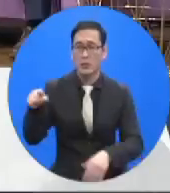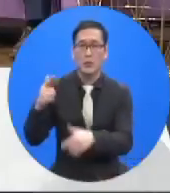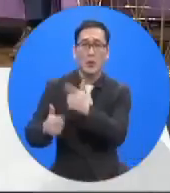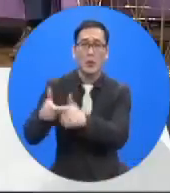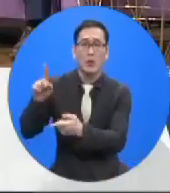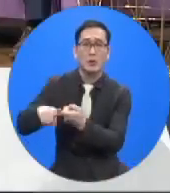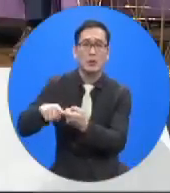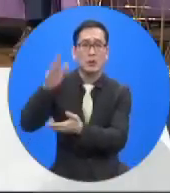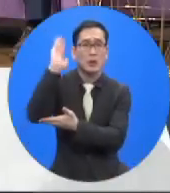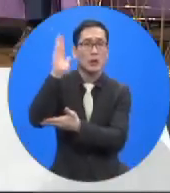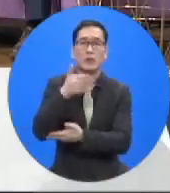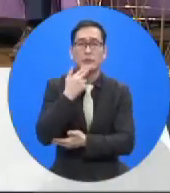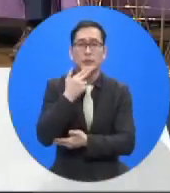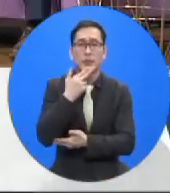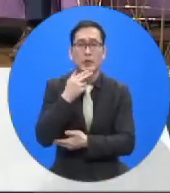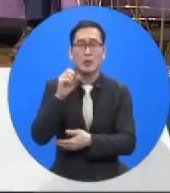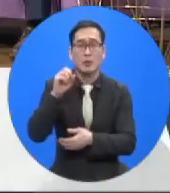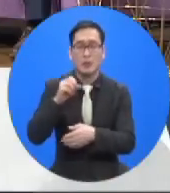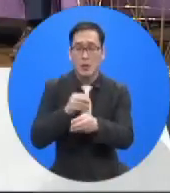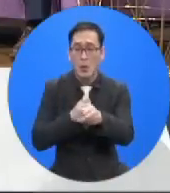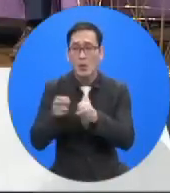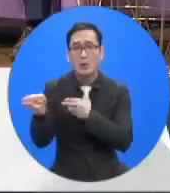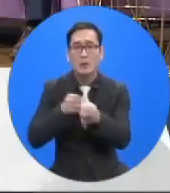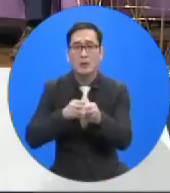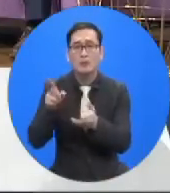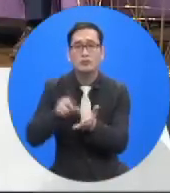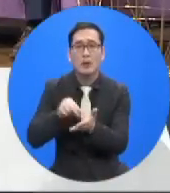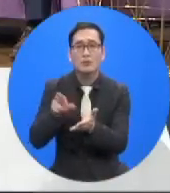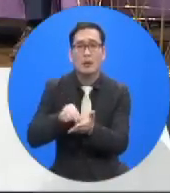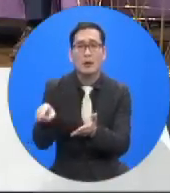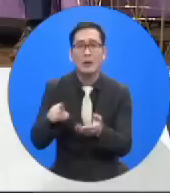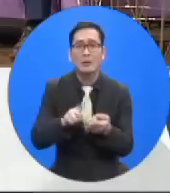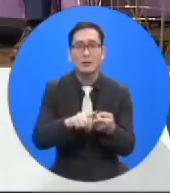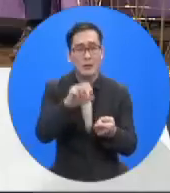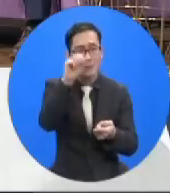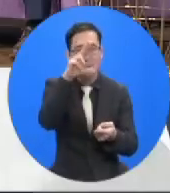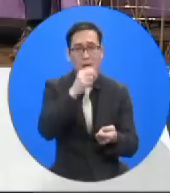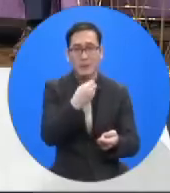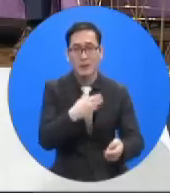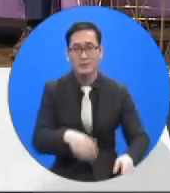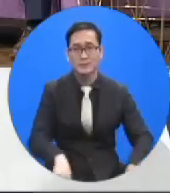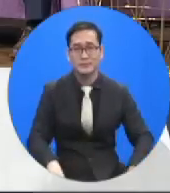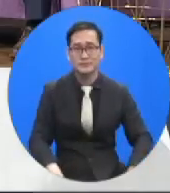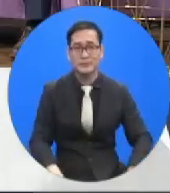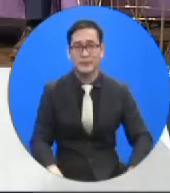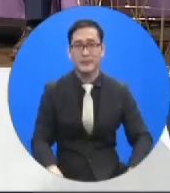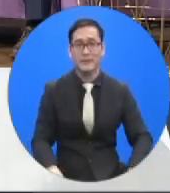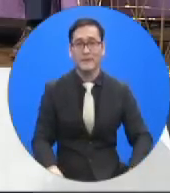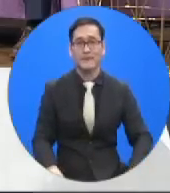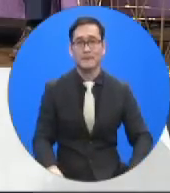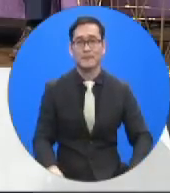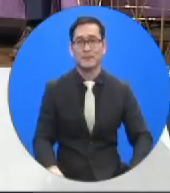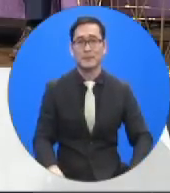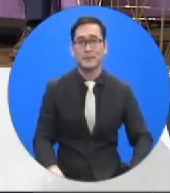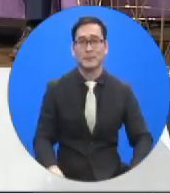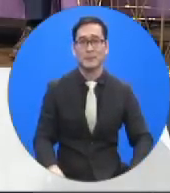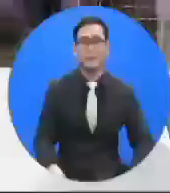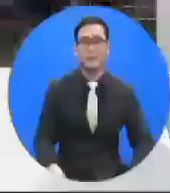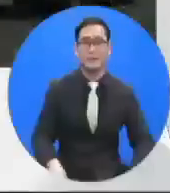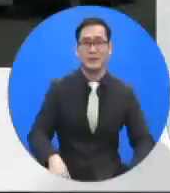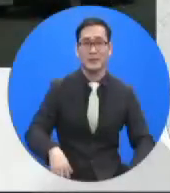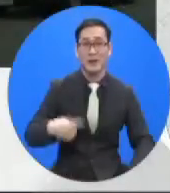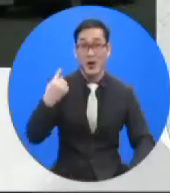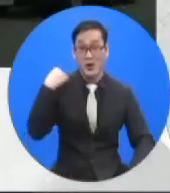본인이 얘기했던 것처럼 어제 그저께 했구나. 그러니까 뭐 당은 나가지만 탈당은 아니다라고 얘기하는 것처럼 지금